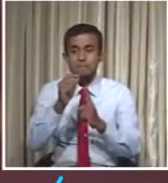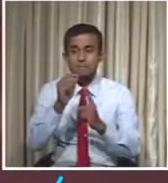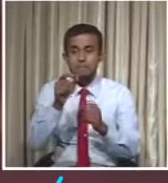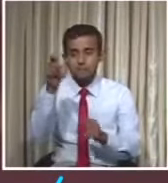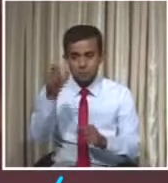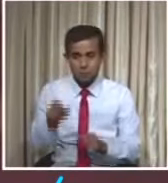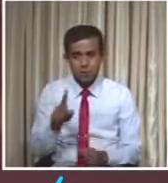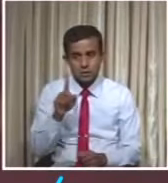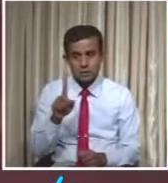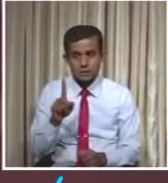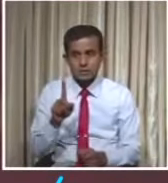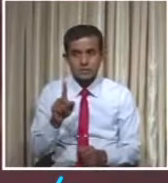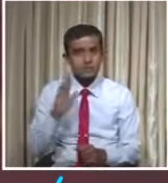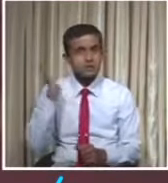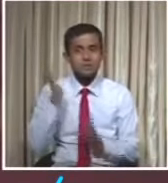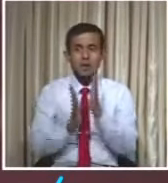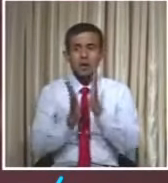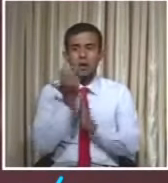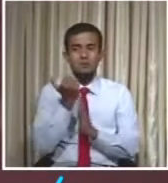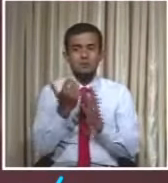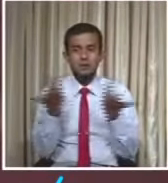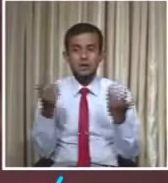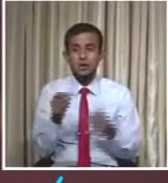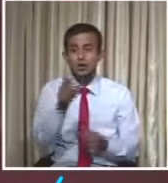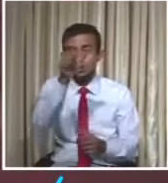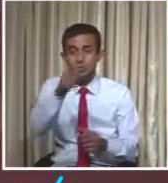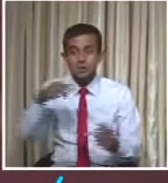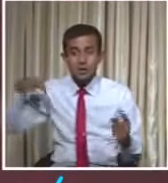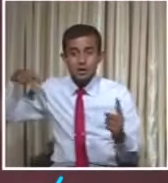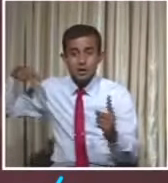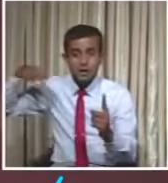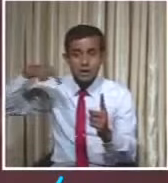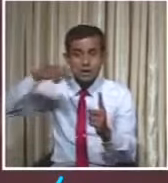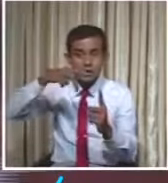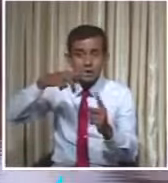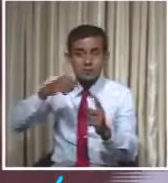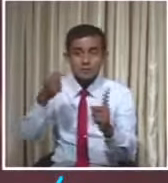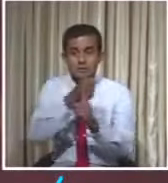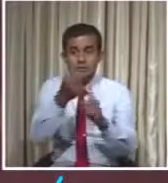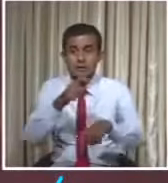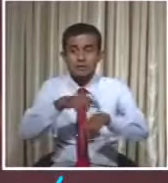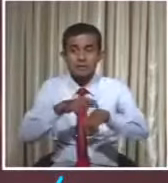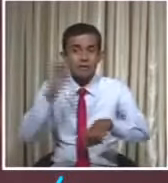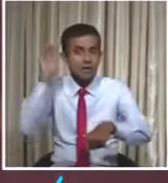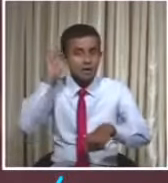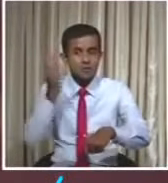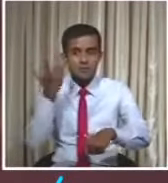කෙනෙක්ට කිසිම අයිතියක් නැහැ ඔබතුමා ගාඩ ඇවිල්ලා තර්ජන කරන වෙලාවගෙන අහන්න